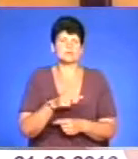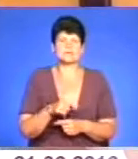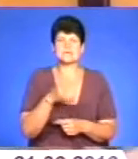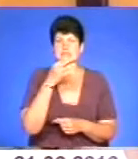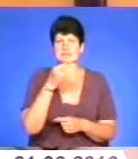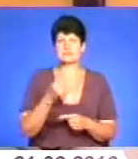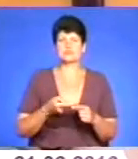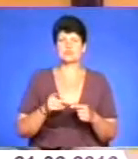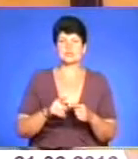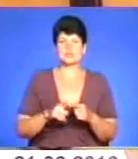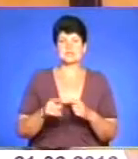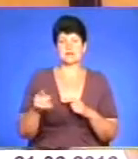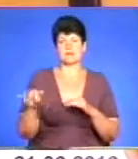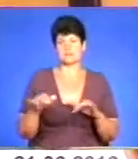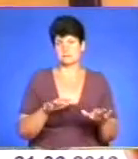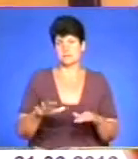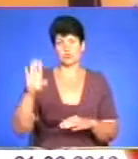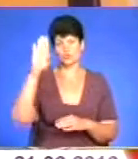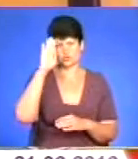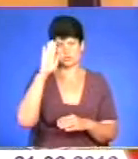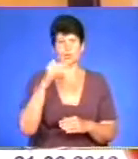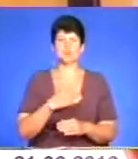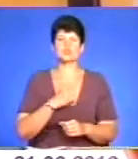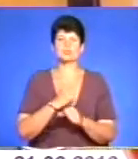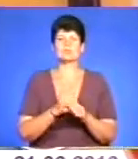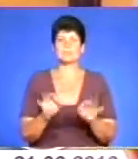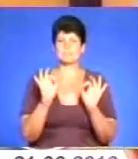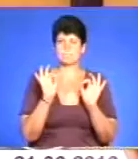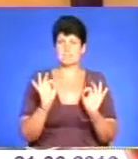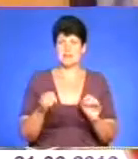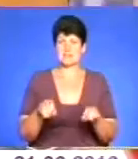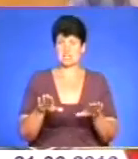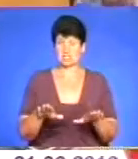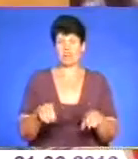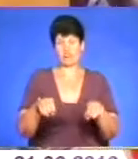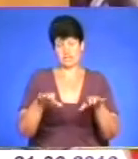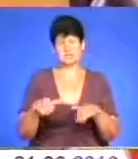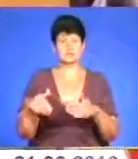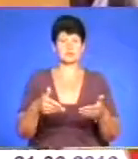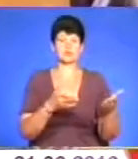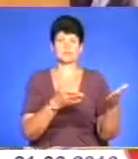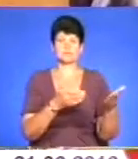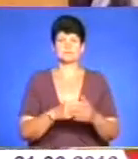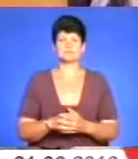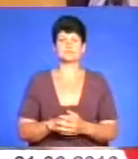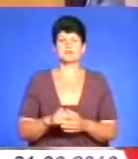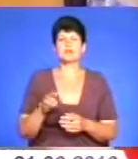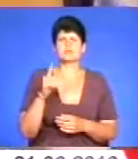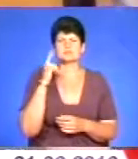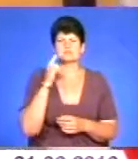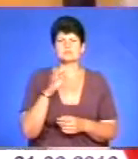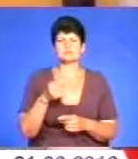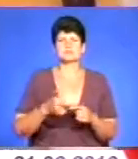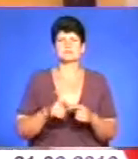його вчинок мужчини, що він хоче зробити правильне рішення, і він так вирішив і пішов. Як ви розцінюєте такий його вчинок?